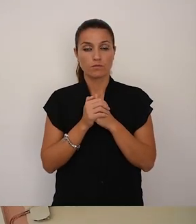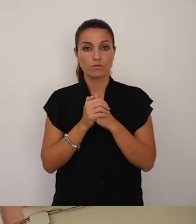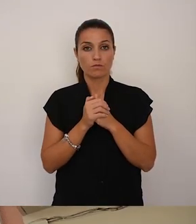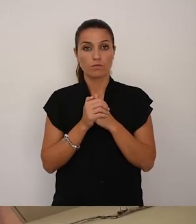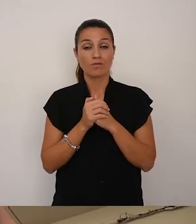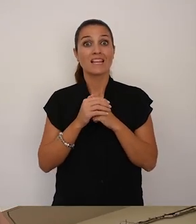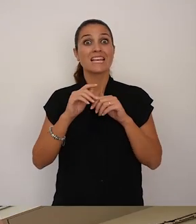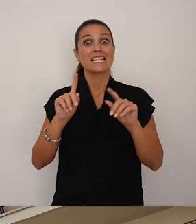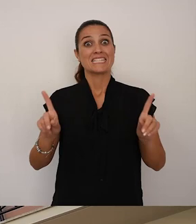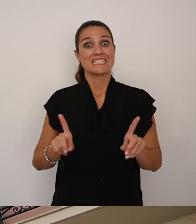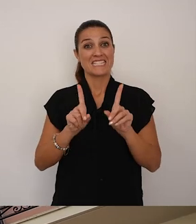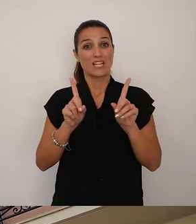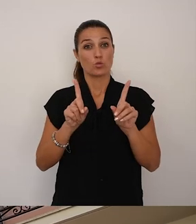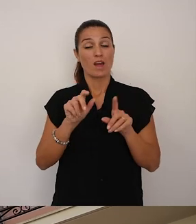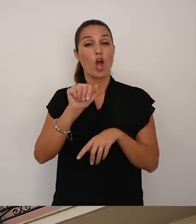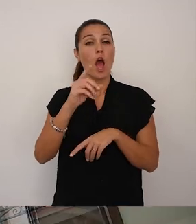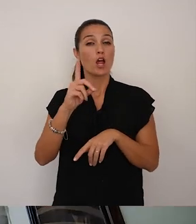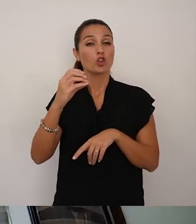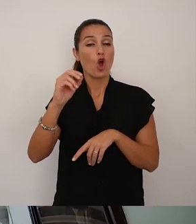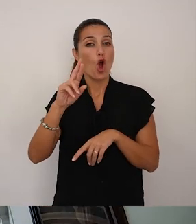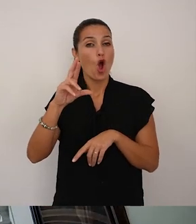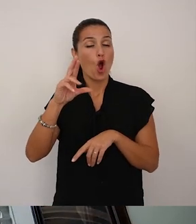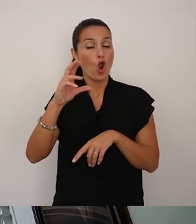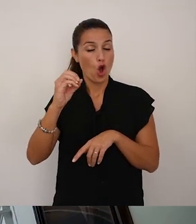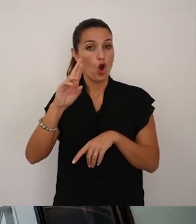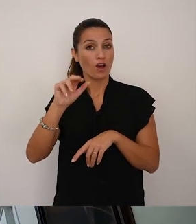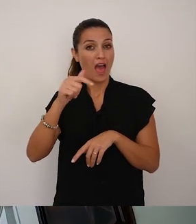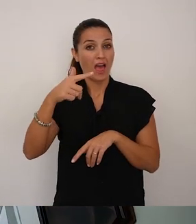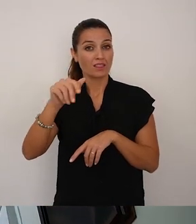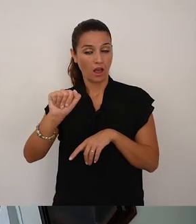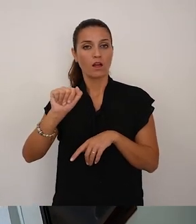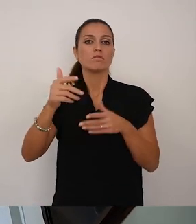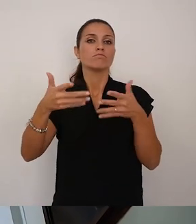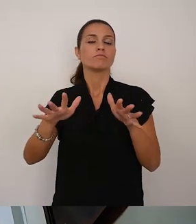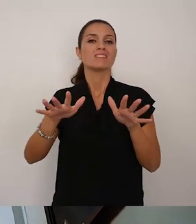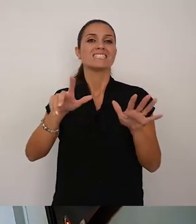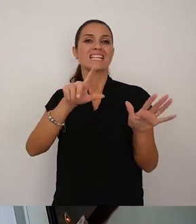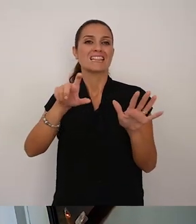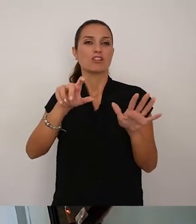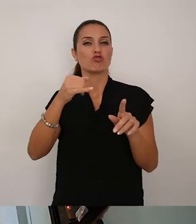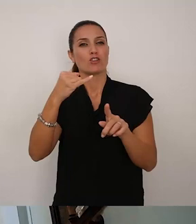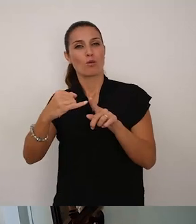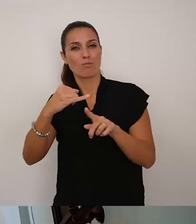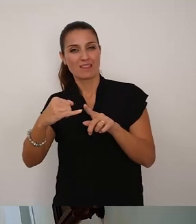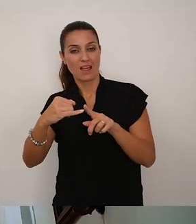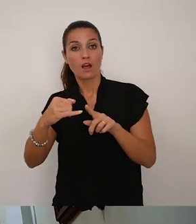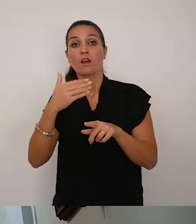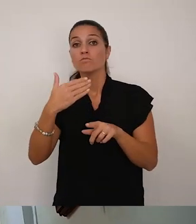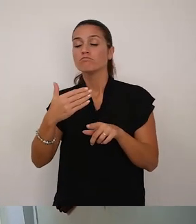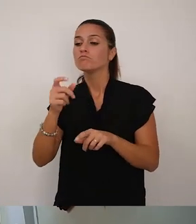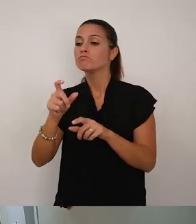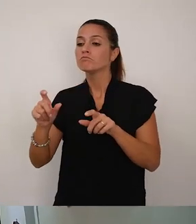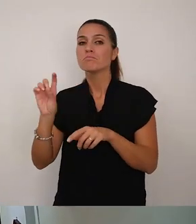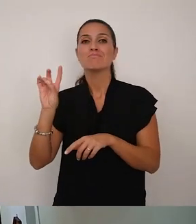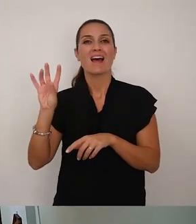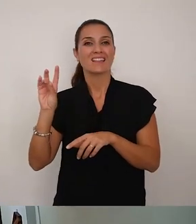Il santuario dell'Addolorata fu completato nella metà del Settecento grazie all'interessamento di devoti matinesi e della